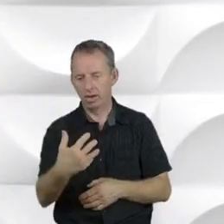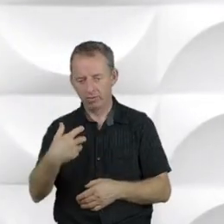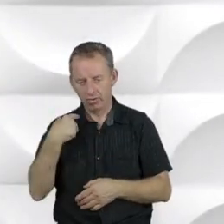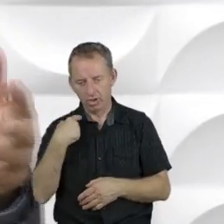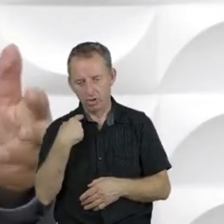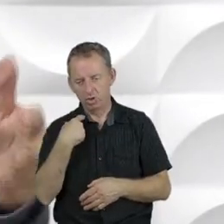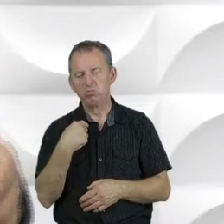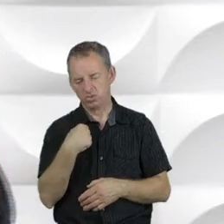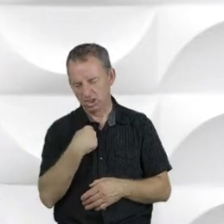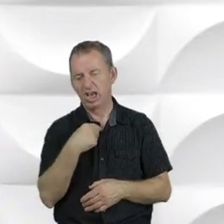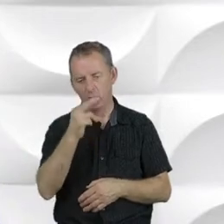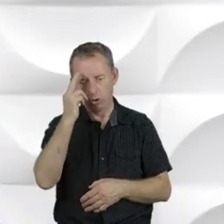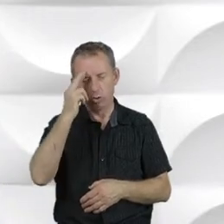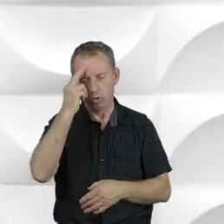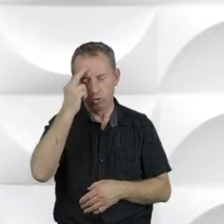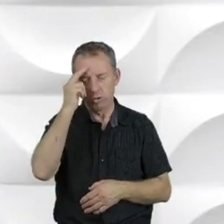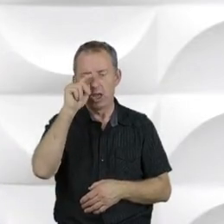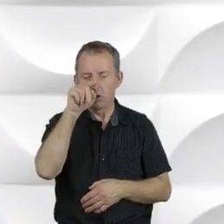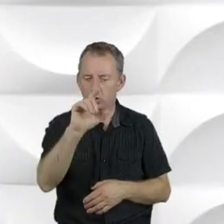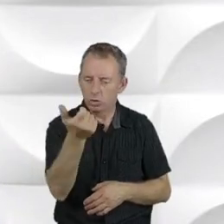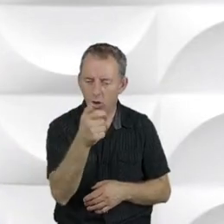chyba rozumiem, co to znaczy.